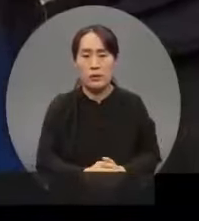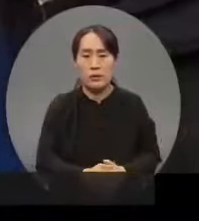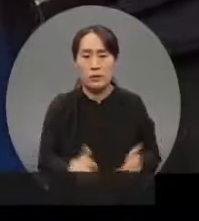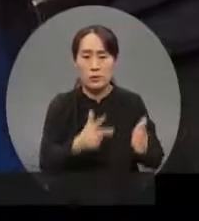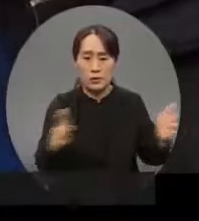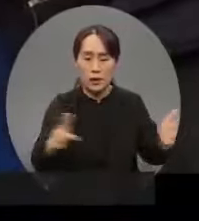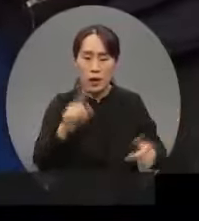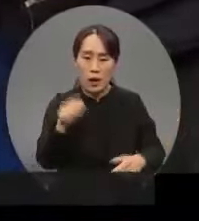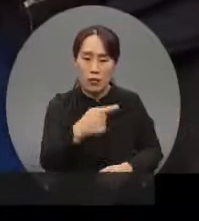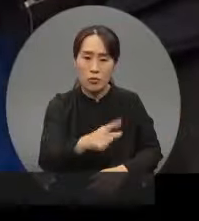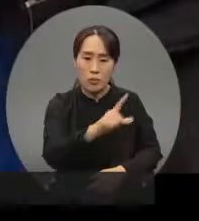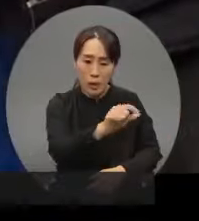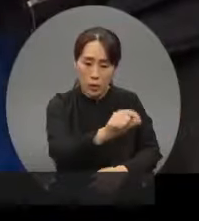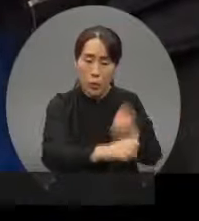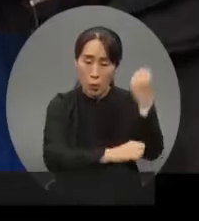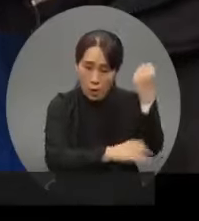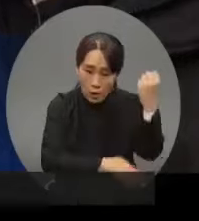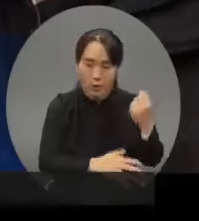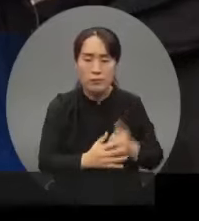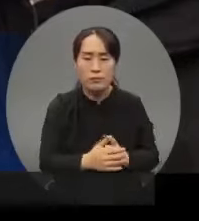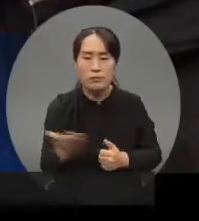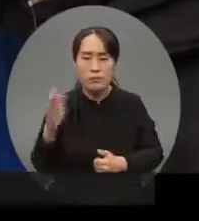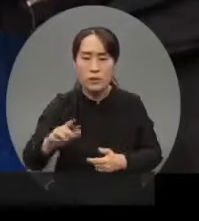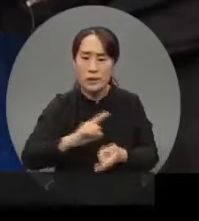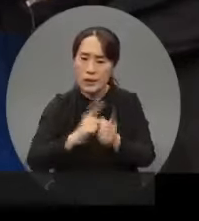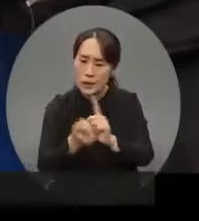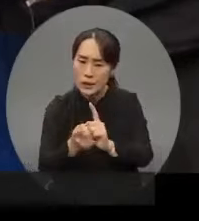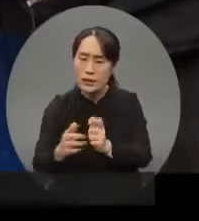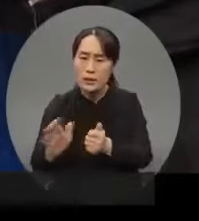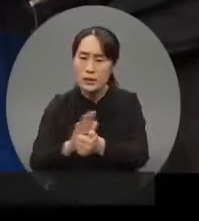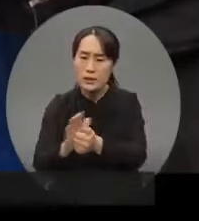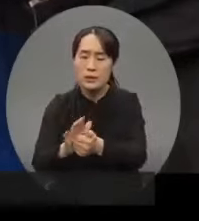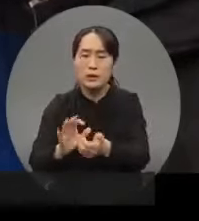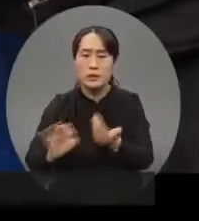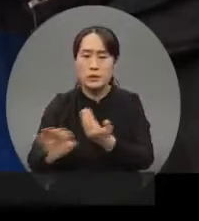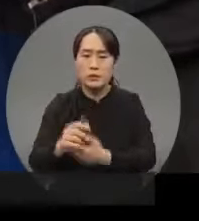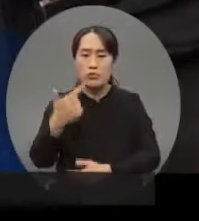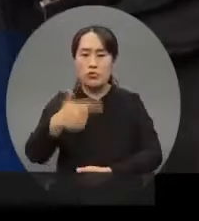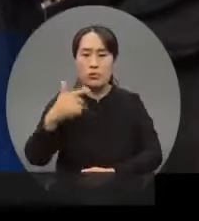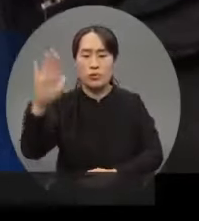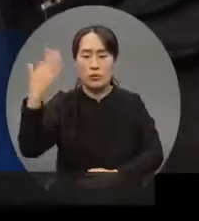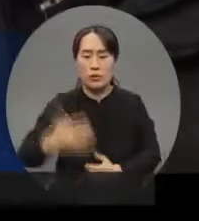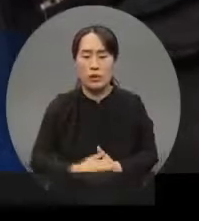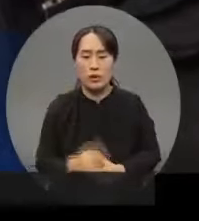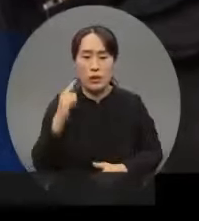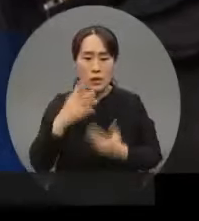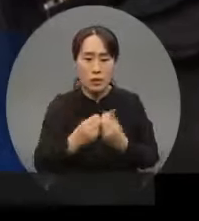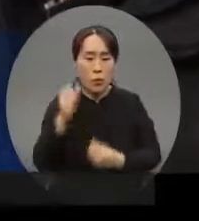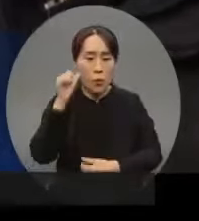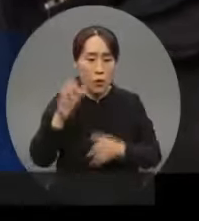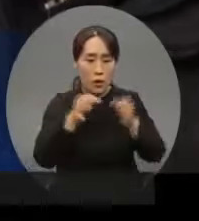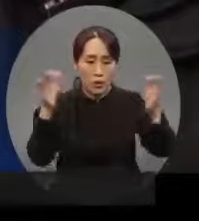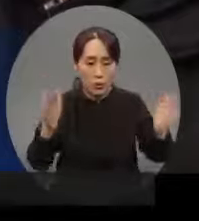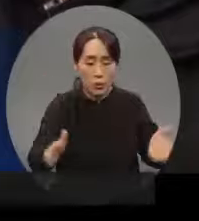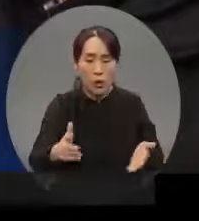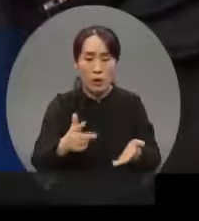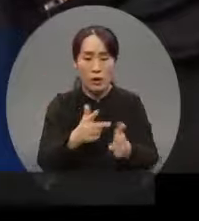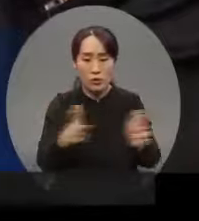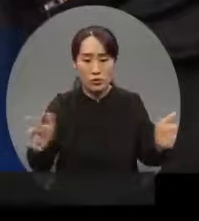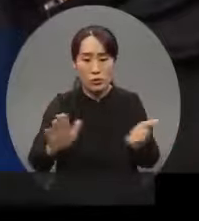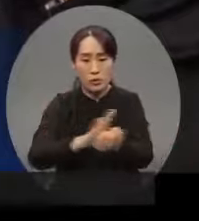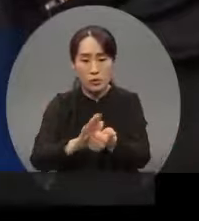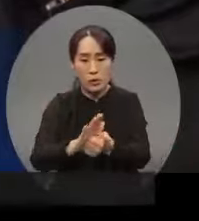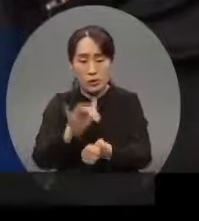요금이 1일 만 원인데 주차 대행을 이용하면 주차 요금이 6천 원이 됩니다. 예를 들어 5일을 이용하면